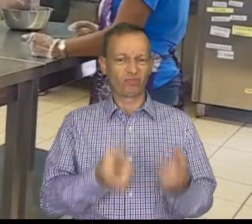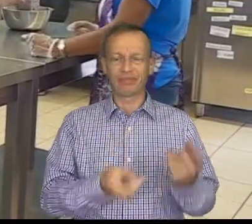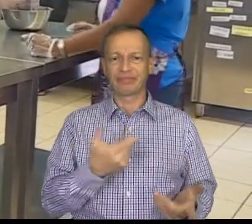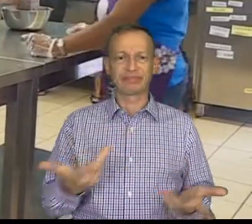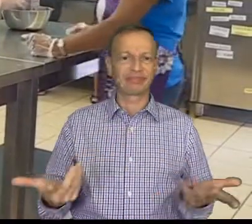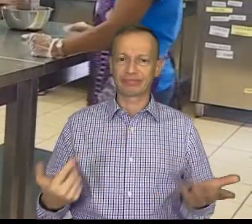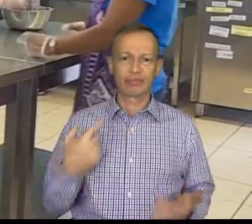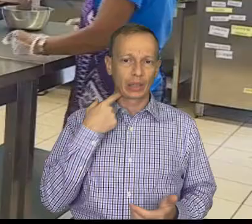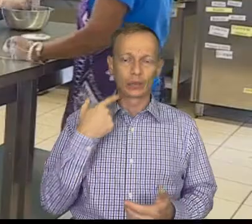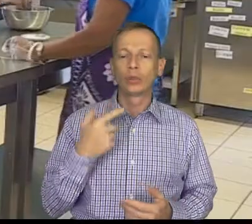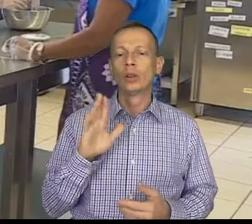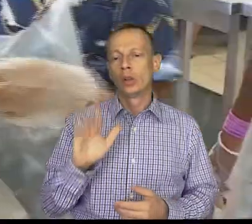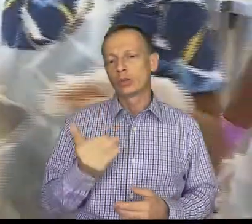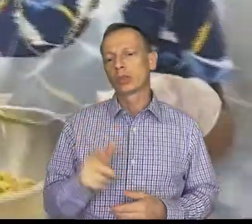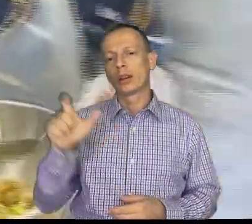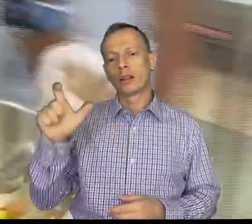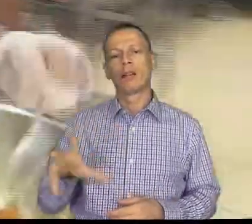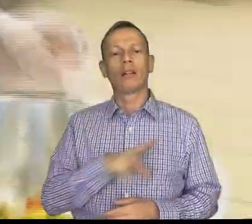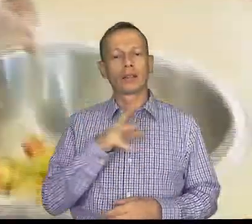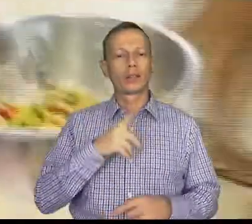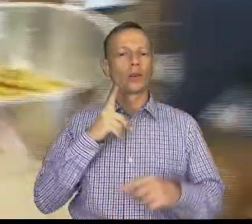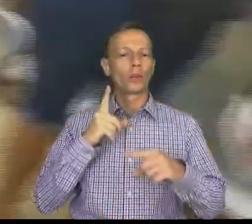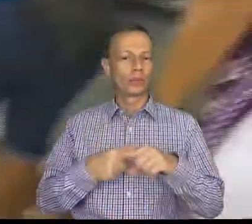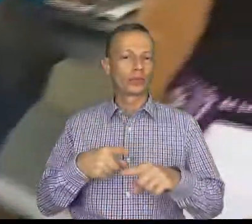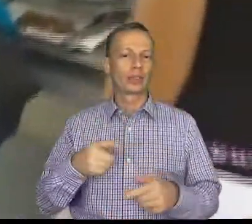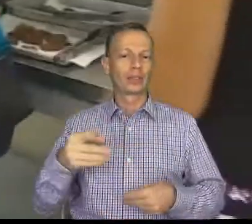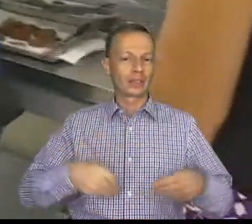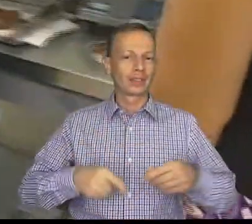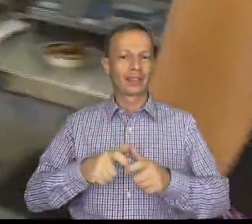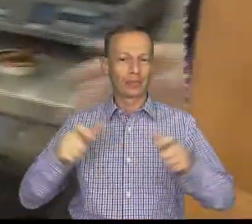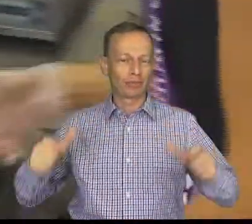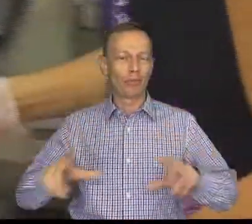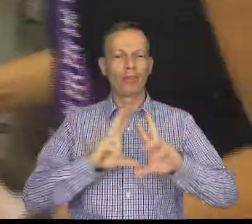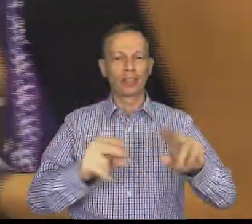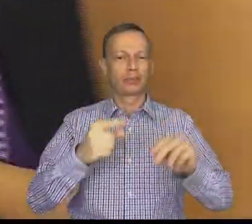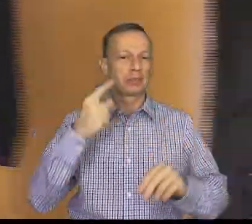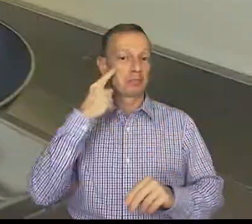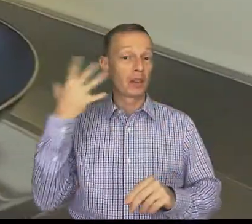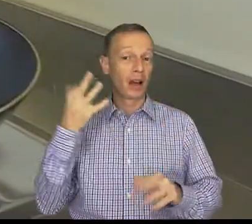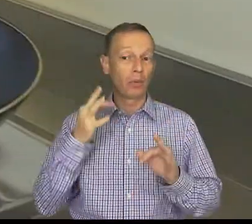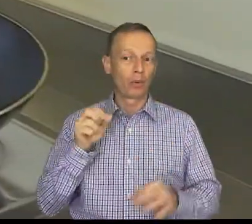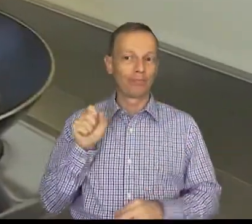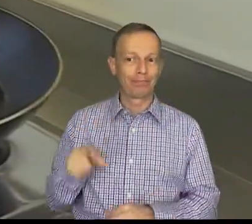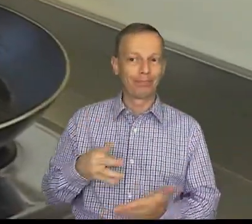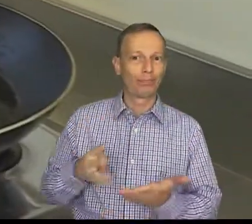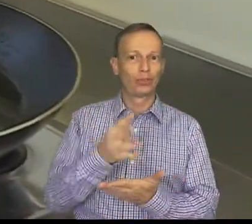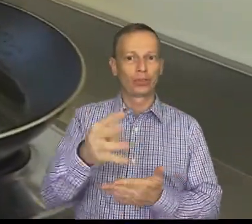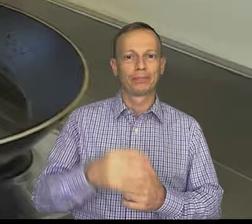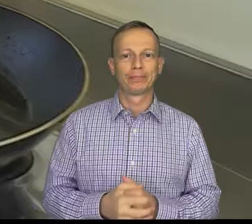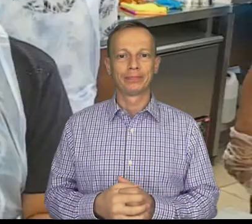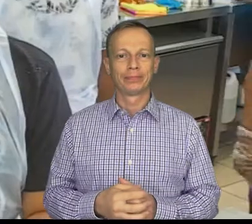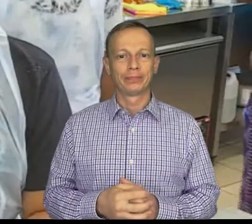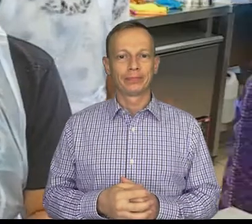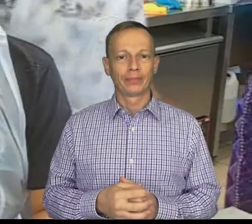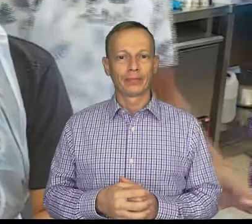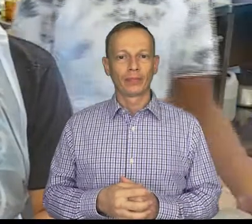Falchetto, enseignante et directrice d'établissement à la retraite, nous dit tout le bien qu'elle pense de ce projet au micro de Nicolas Suire. Comment